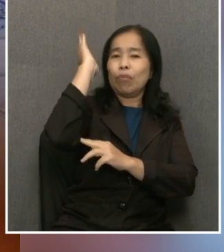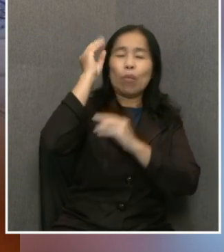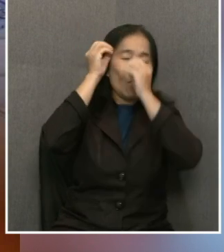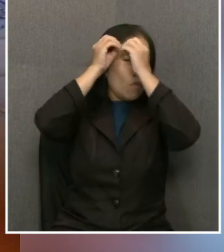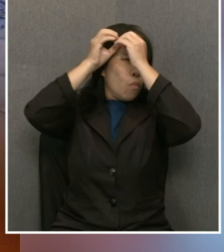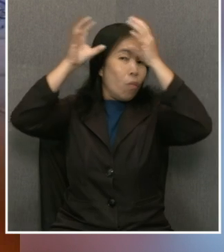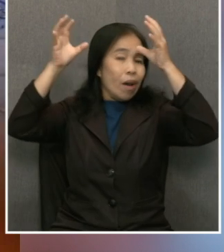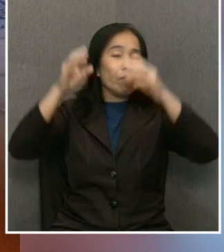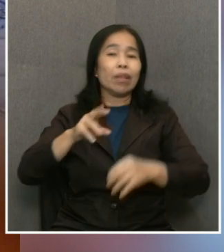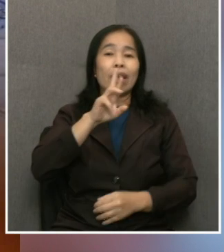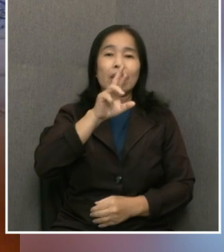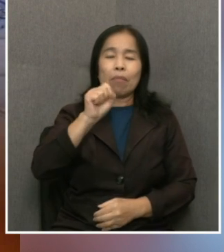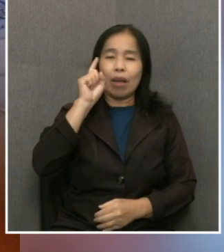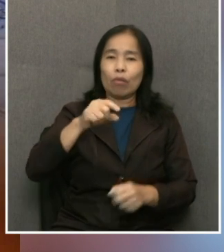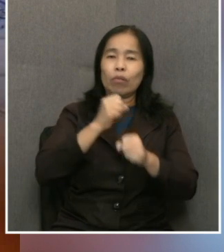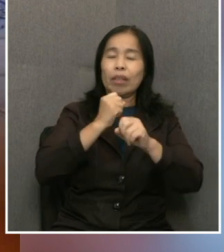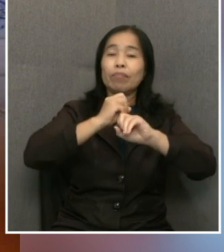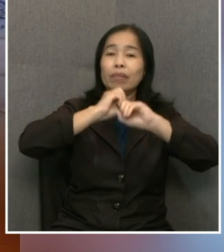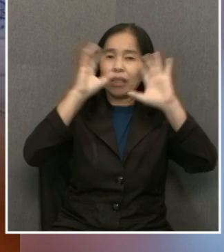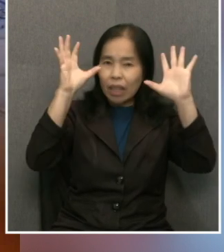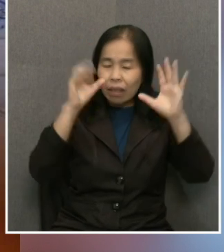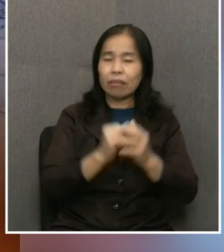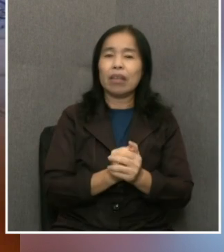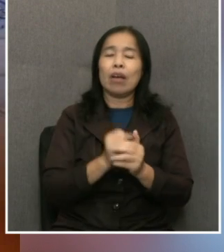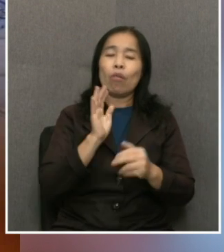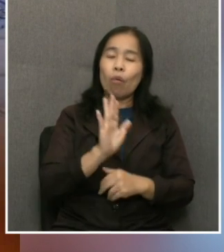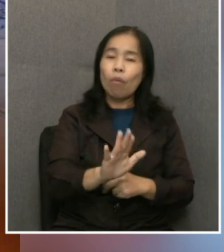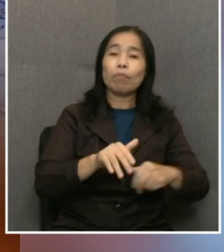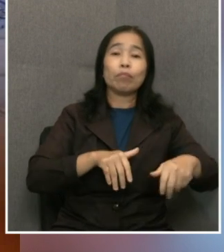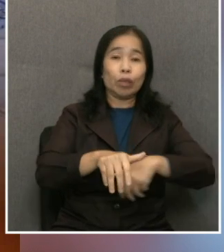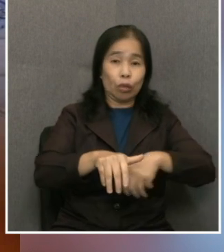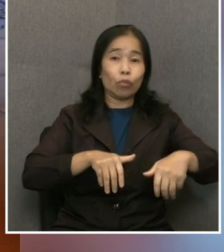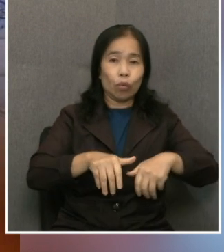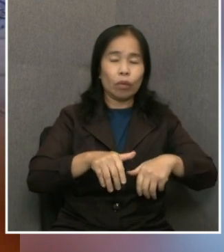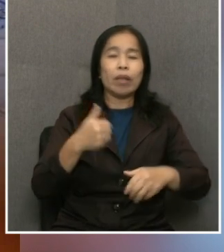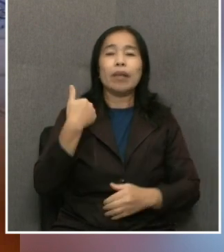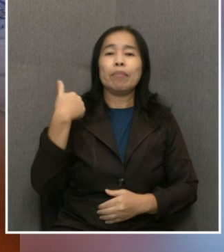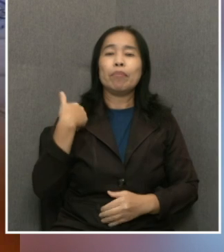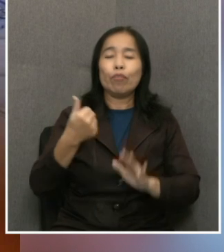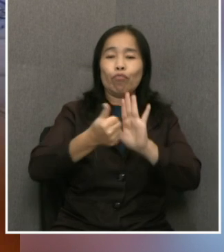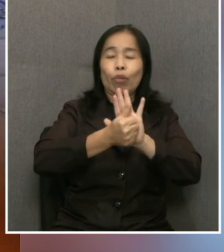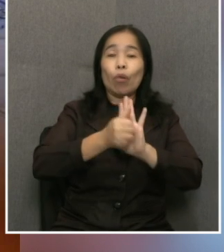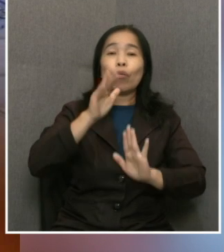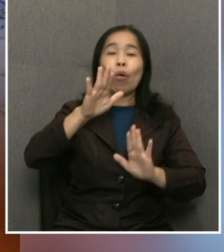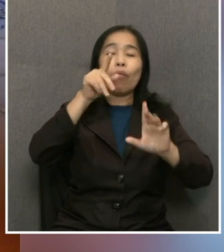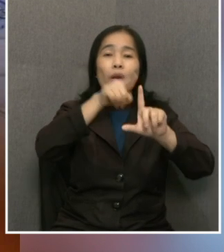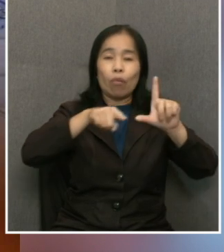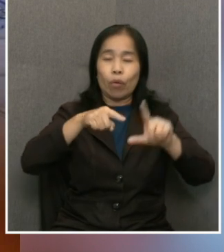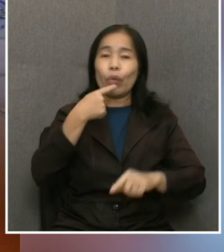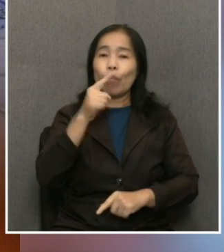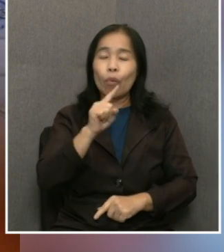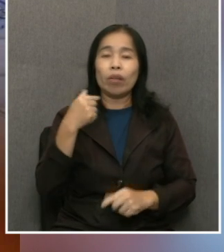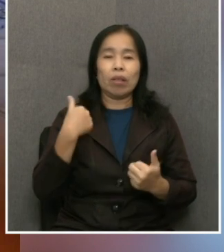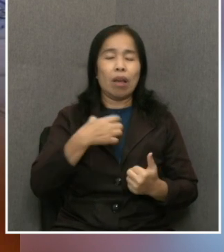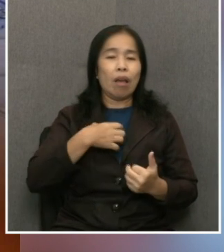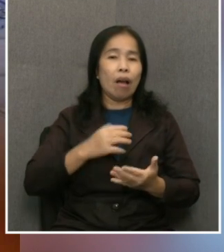ที่มีประสิทธิภาพโปร่งใสและเป็นของประชาชนผ่านเพจของพรรคก้าวไกลย้ำว่ากระแสความต้องการการเปลี่ยน